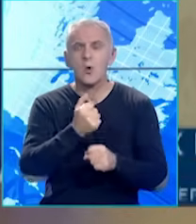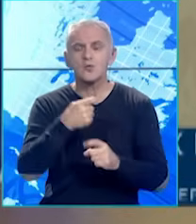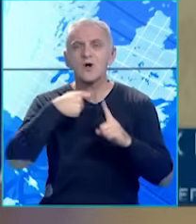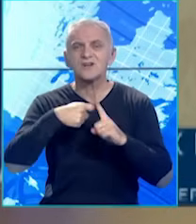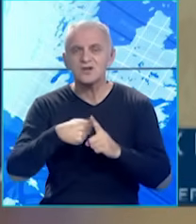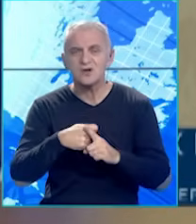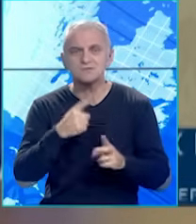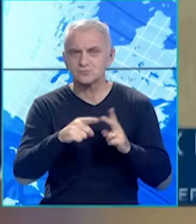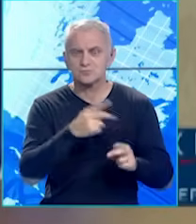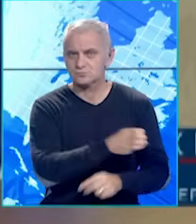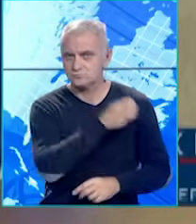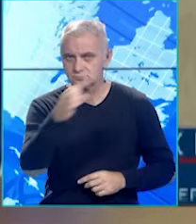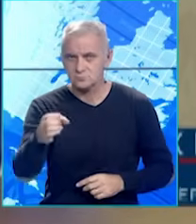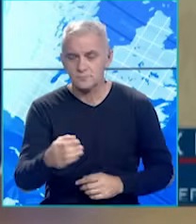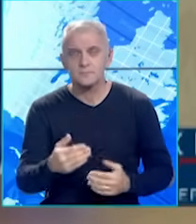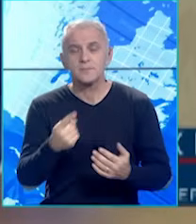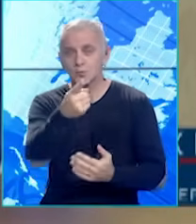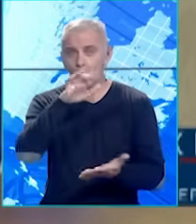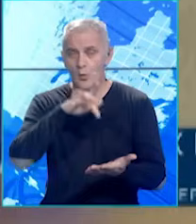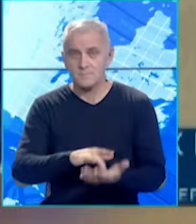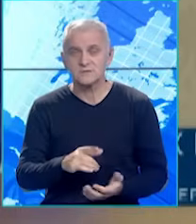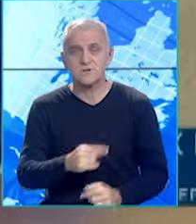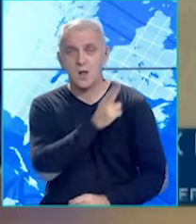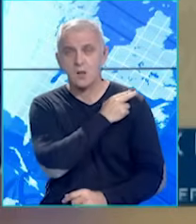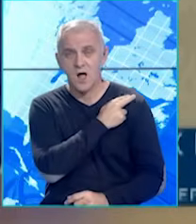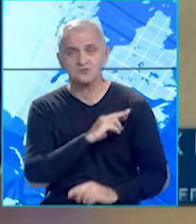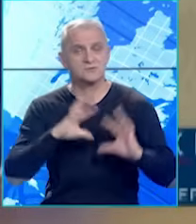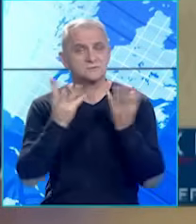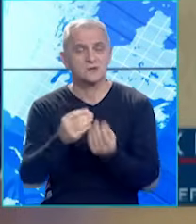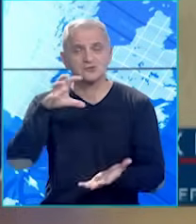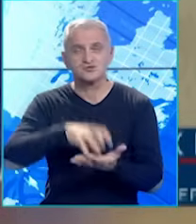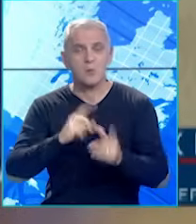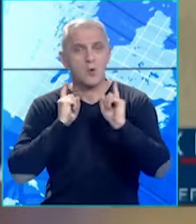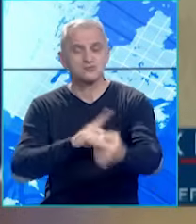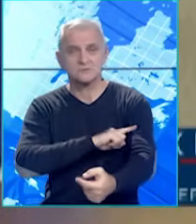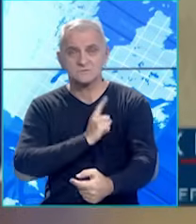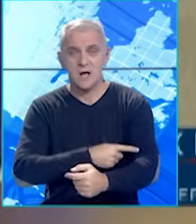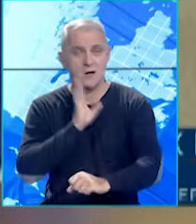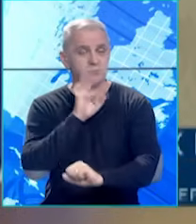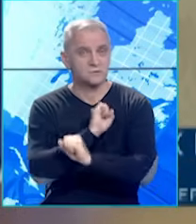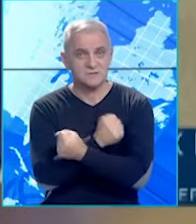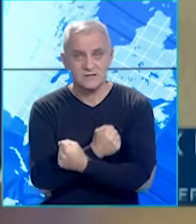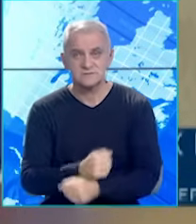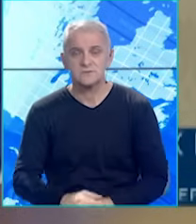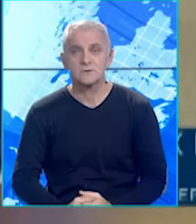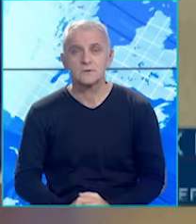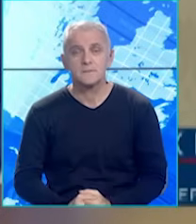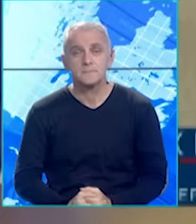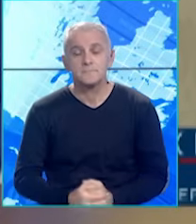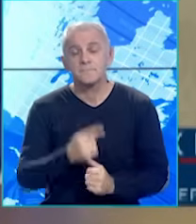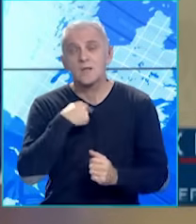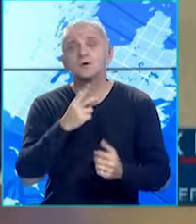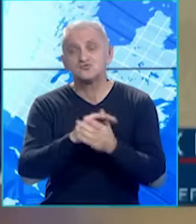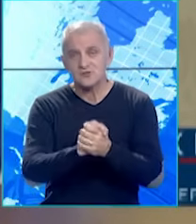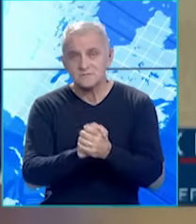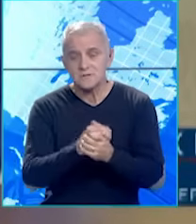Kneževiću na postavljenju novom, a to je mjesto, dakle, načelnika zajedničkog štaba Oružanih snaga Bosne i Hercegovine. Naravno,